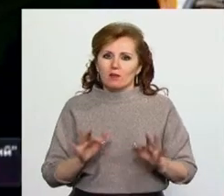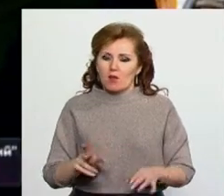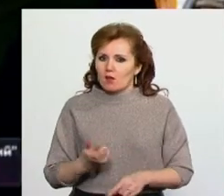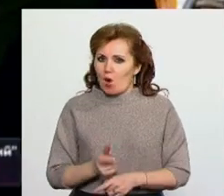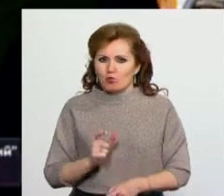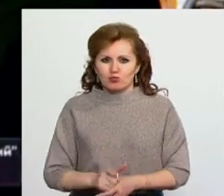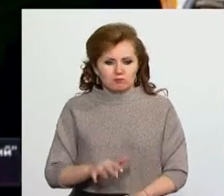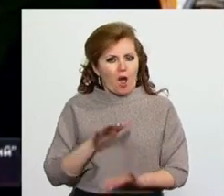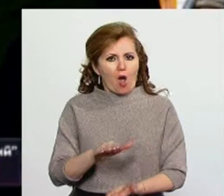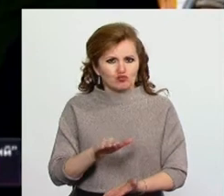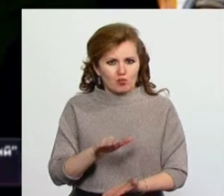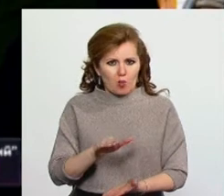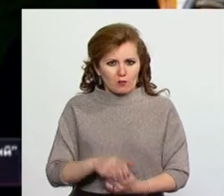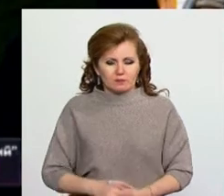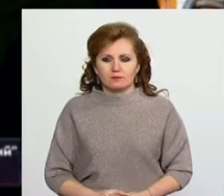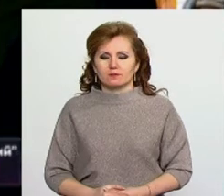большое.